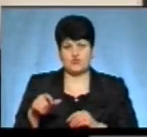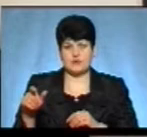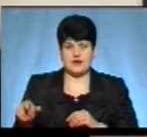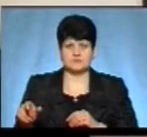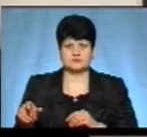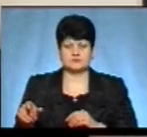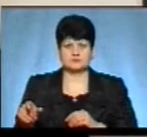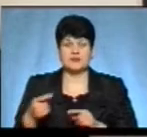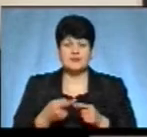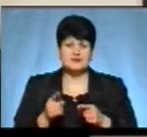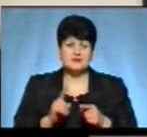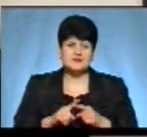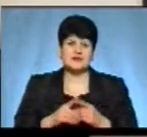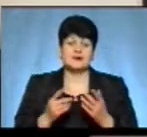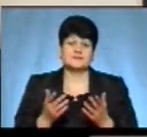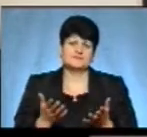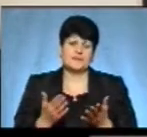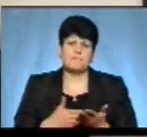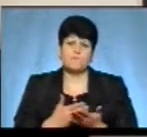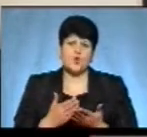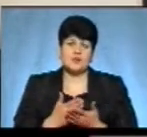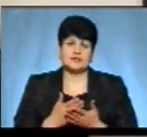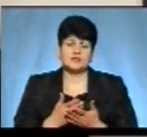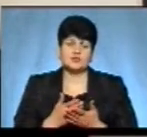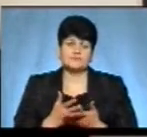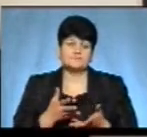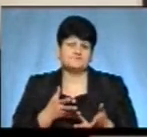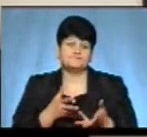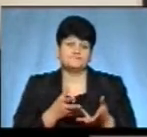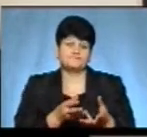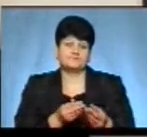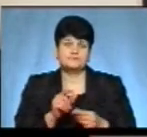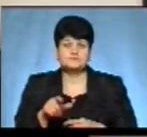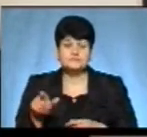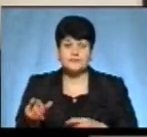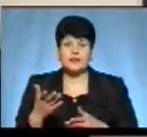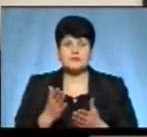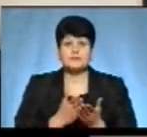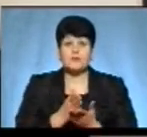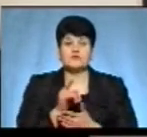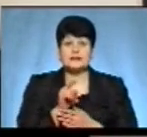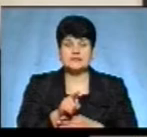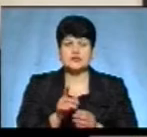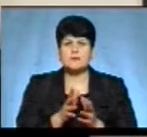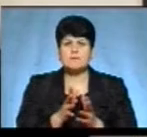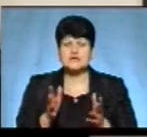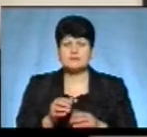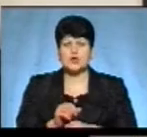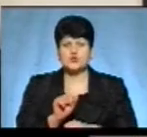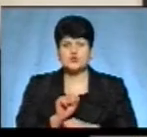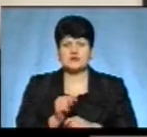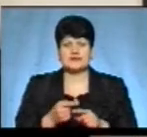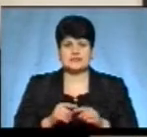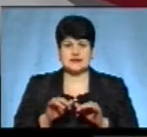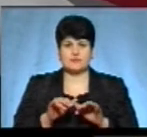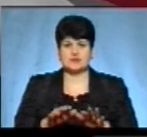Тому це певна політична маніпулятивна технологія, яка спрямована на те, щоб максимально зупинити цей